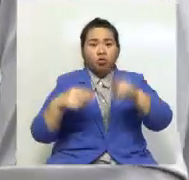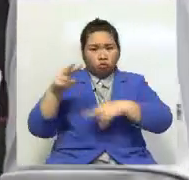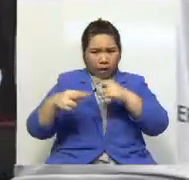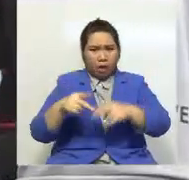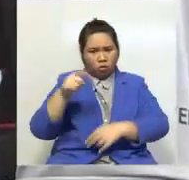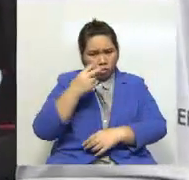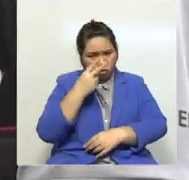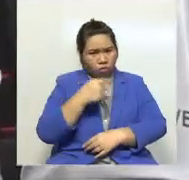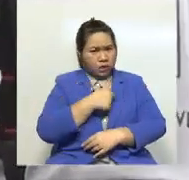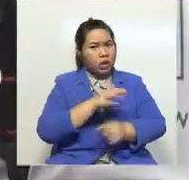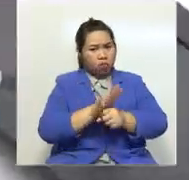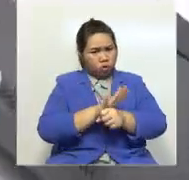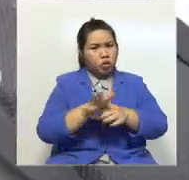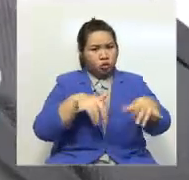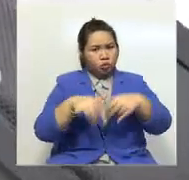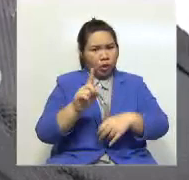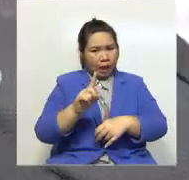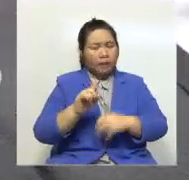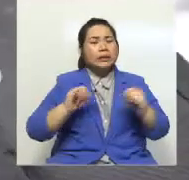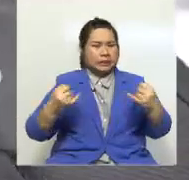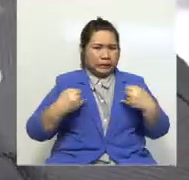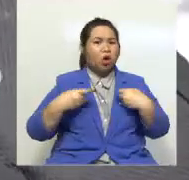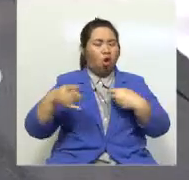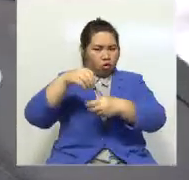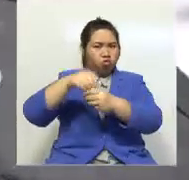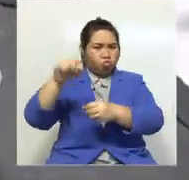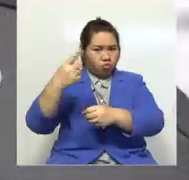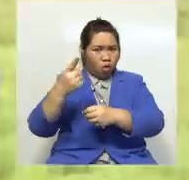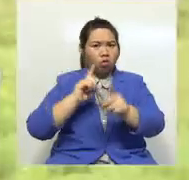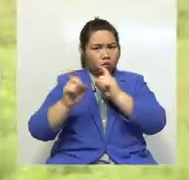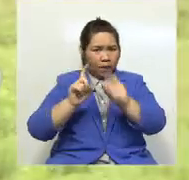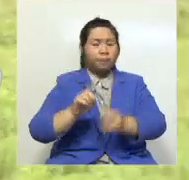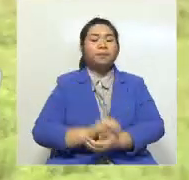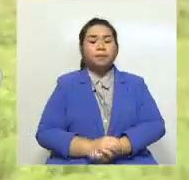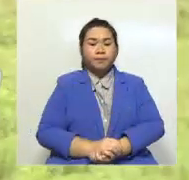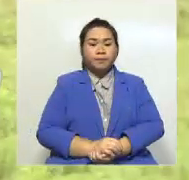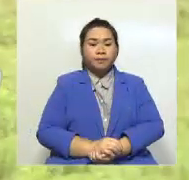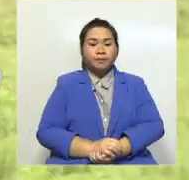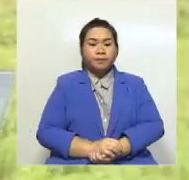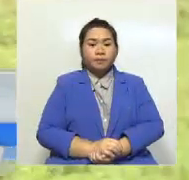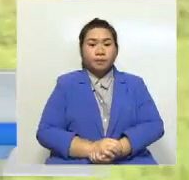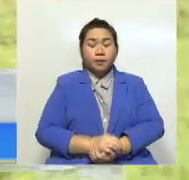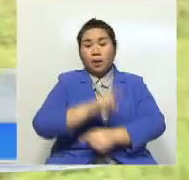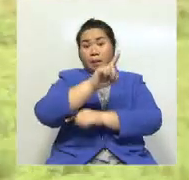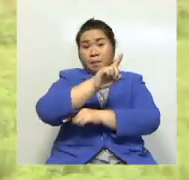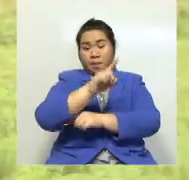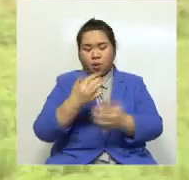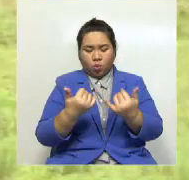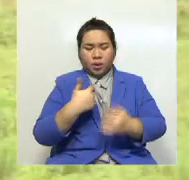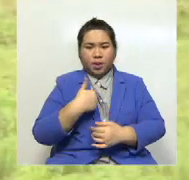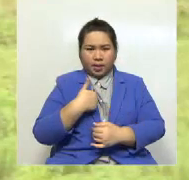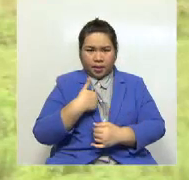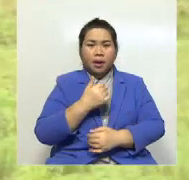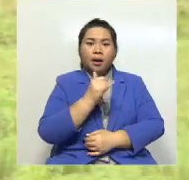ของความพอใจของชาวบ้านเป็นหลักเพราะว่าชาวบ้านนั้นเป็นผู้ที่อยู่อาศัยค่ะ ซึ่งในช่วงบ่ายนี้นะคะที่ฉันก็จะเข้าไปดูสำรว